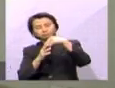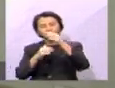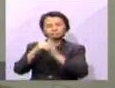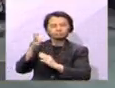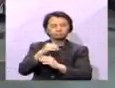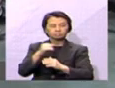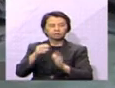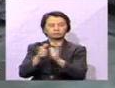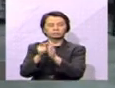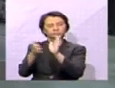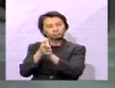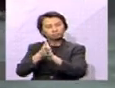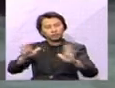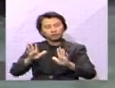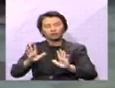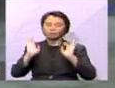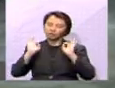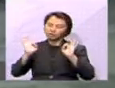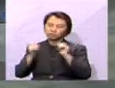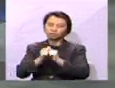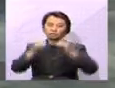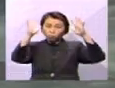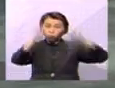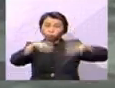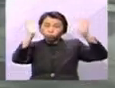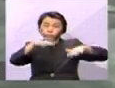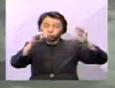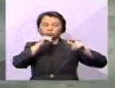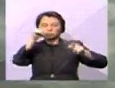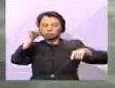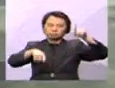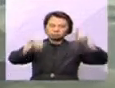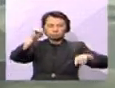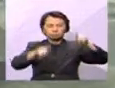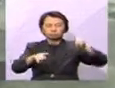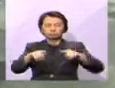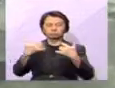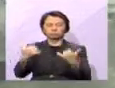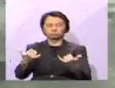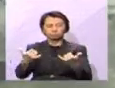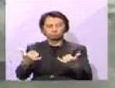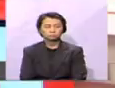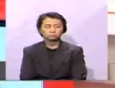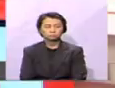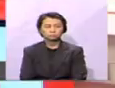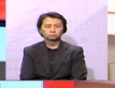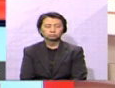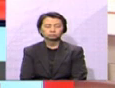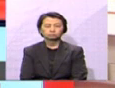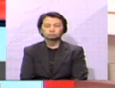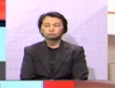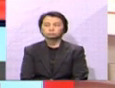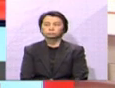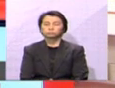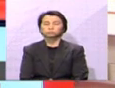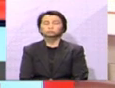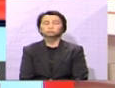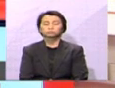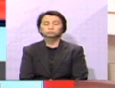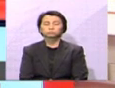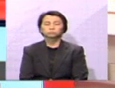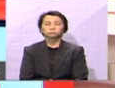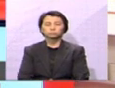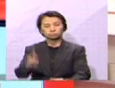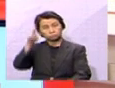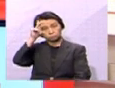Selain faktor keselamatan terjamin ekoran hujan lebat yang tidak menentu kali ini masih dengan perkembangan banjir